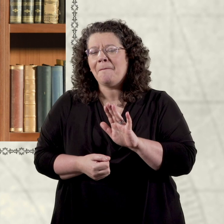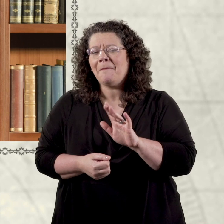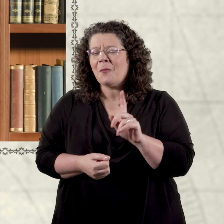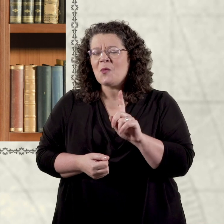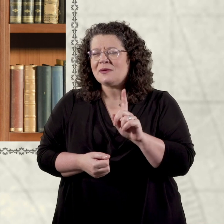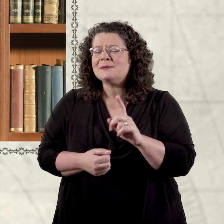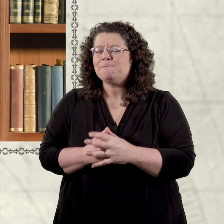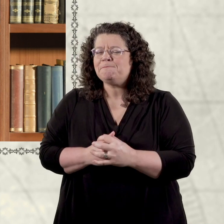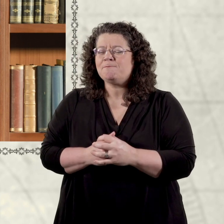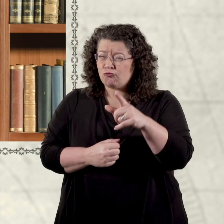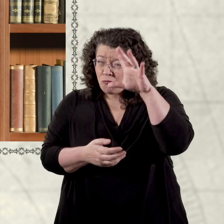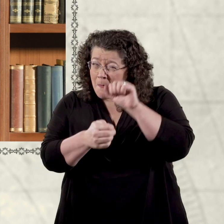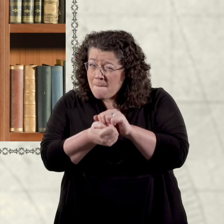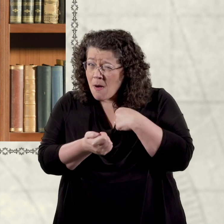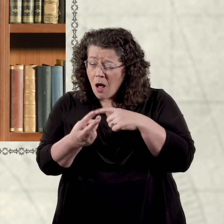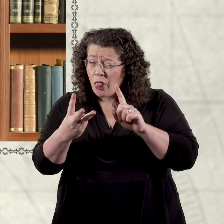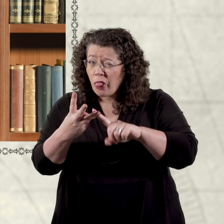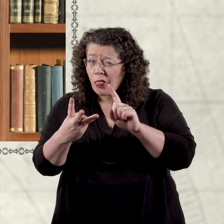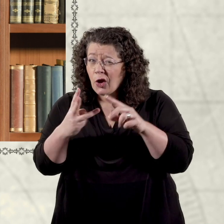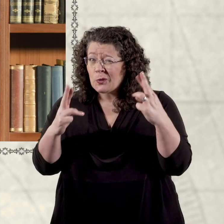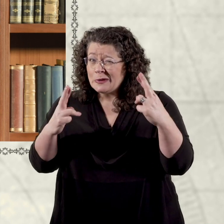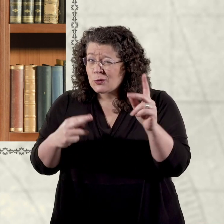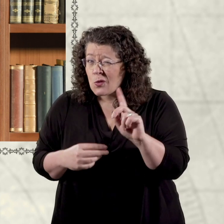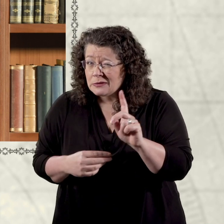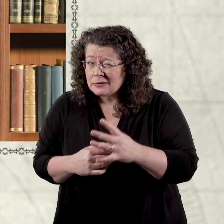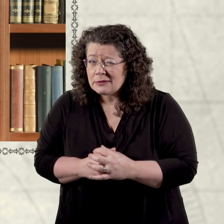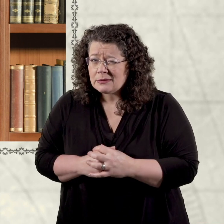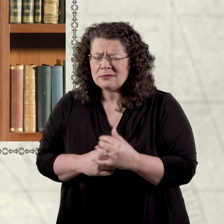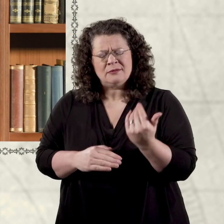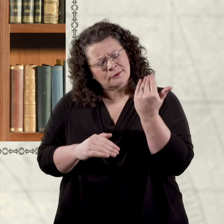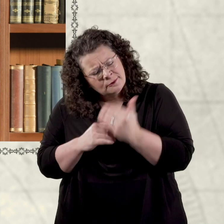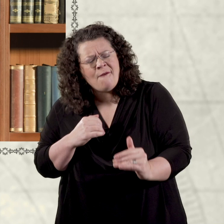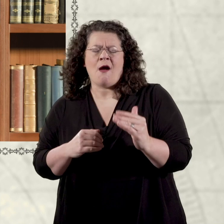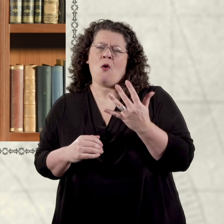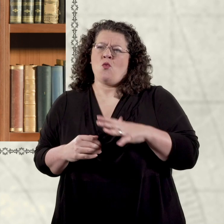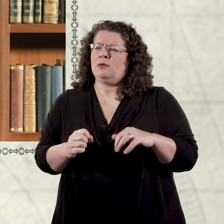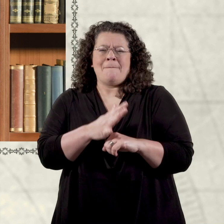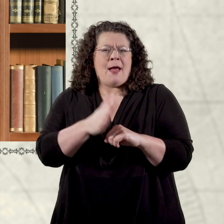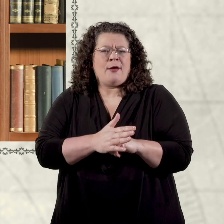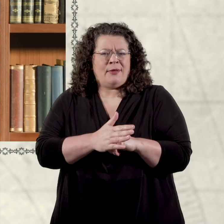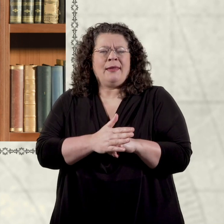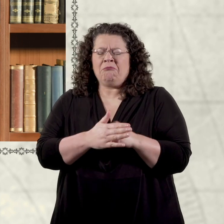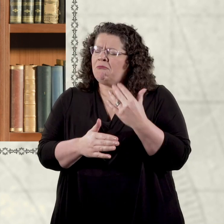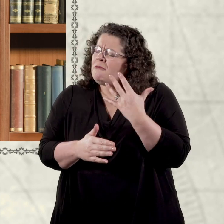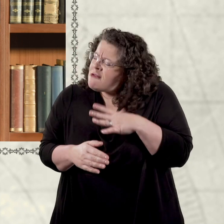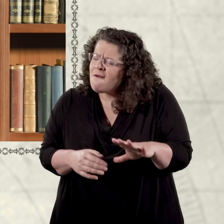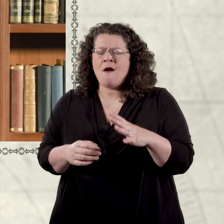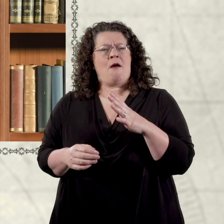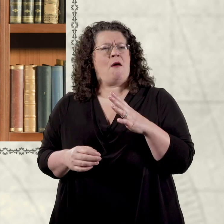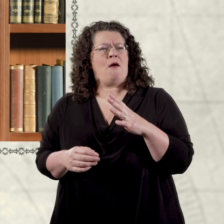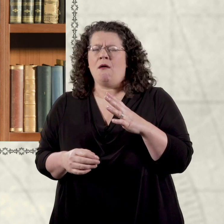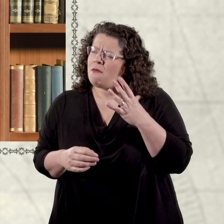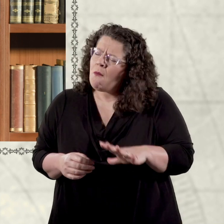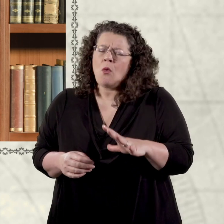llwyr. Ydych chi'n cofio be oedd yn rhydydd dymuniad i? Do'n i byth isio prodi, a do'n i